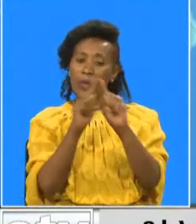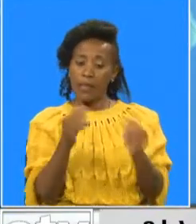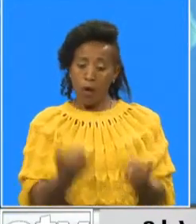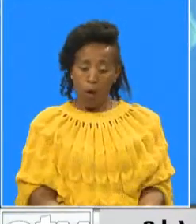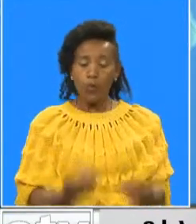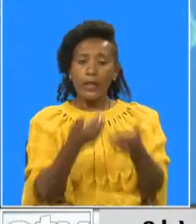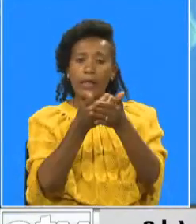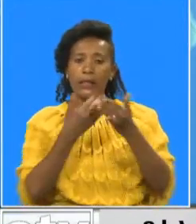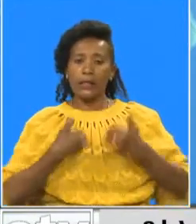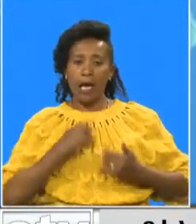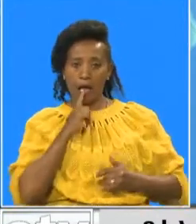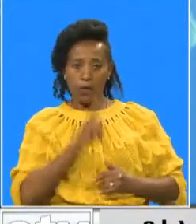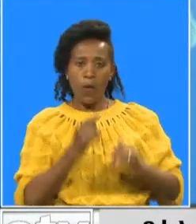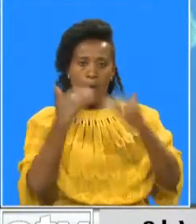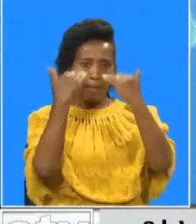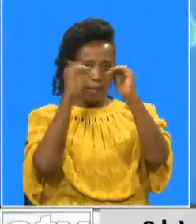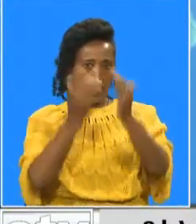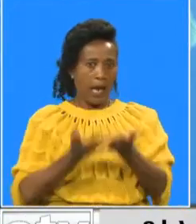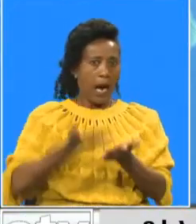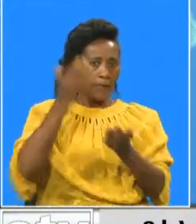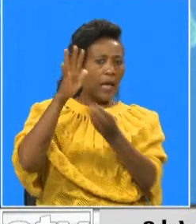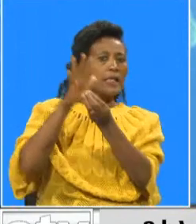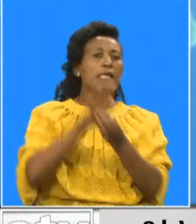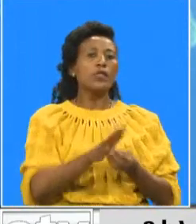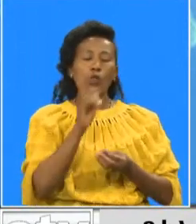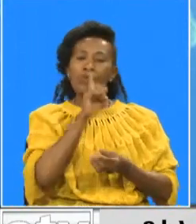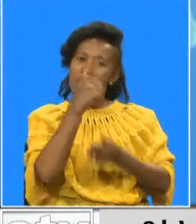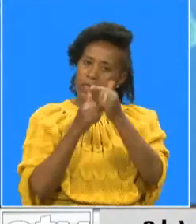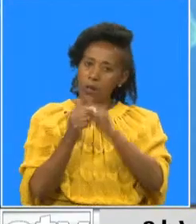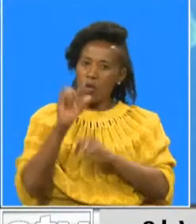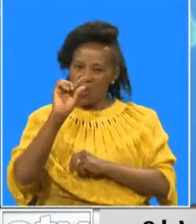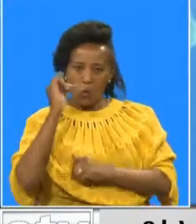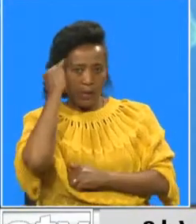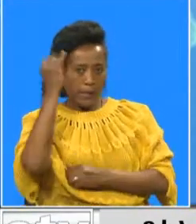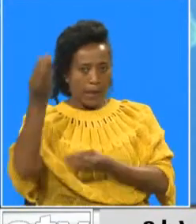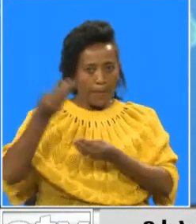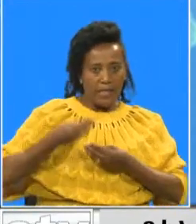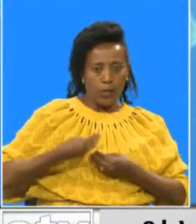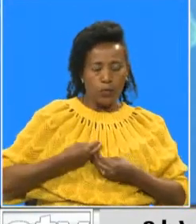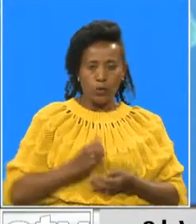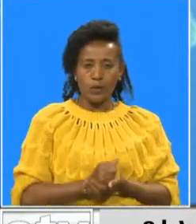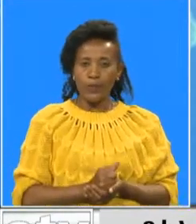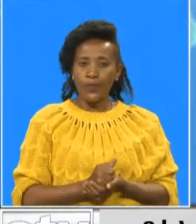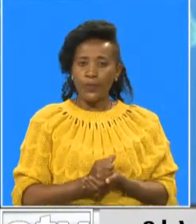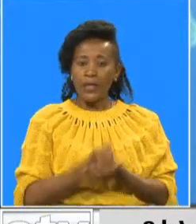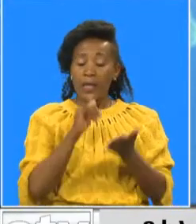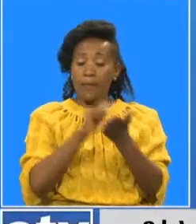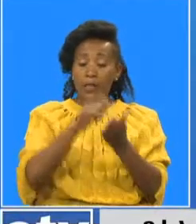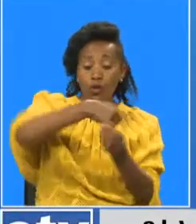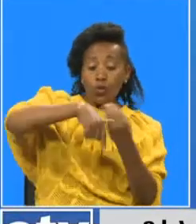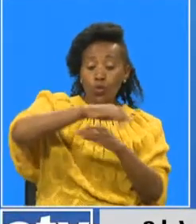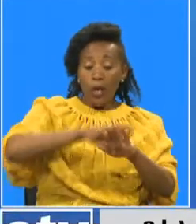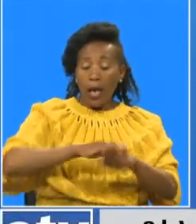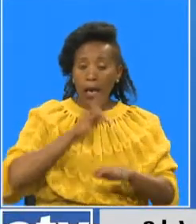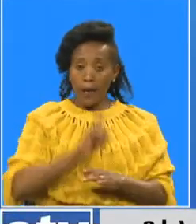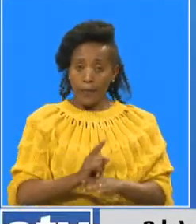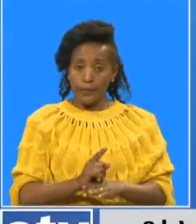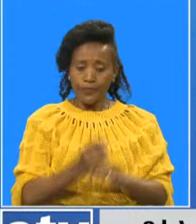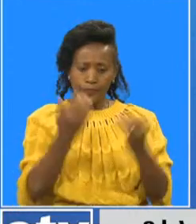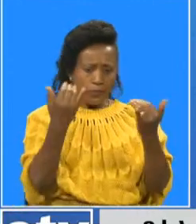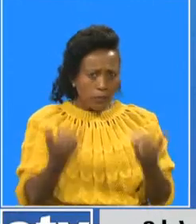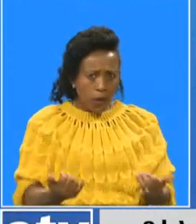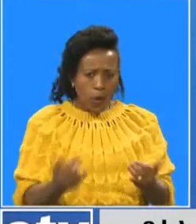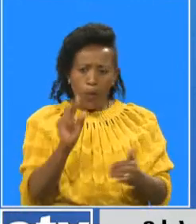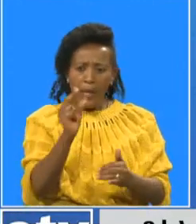በተለይም አሁን እየደረሰበት ያለው ምጣኔ ሀብታዊ ተጽዕኖ ምንድነው የሚለውን የተወሰነ ሐሳብ ይሰጡ። እንግዲህ በዚህ ዙሪያ ላይ ያው